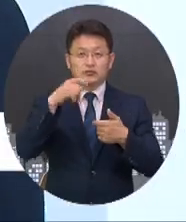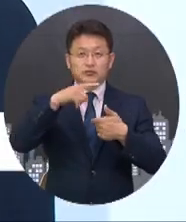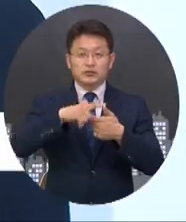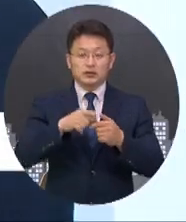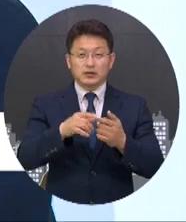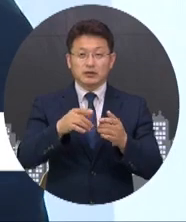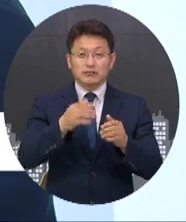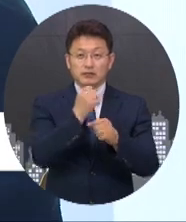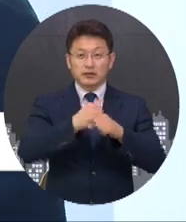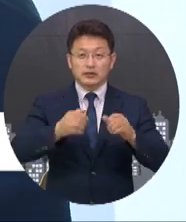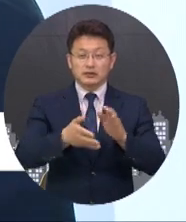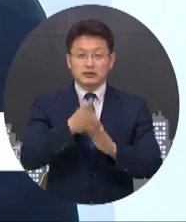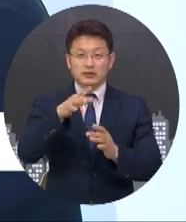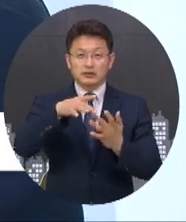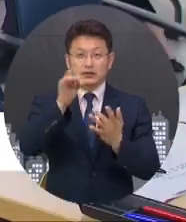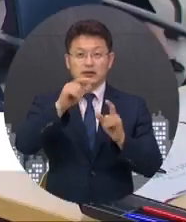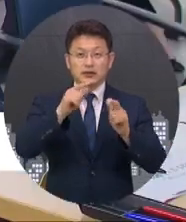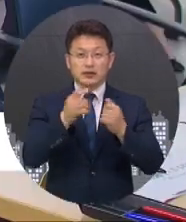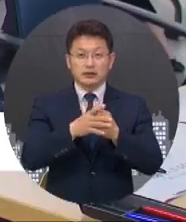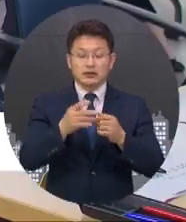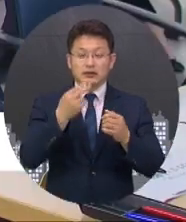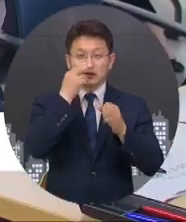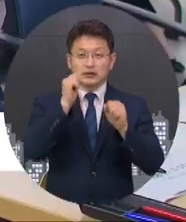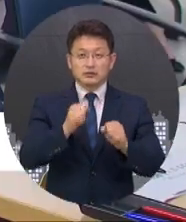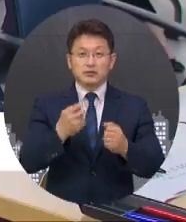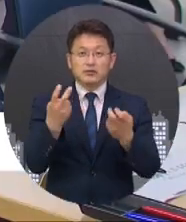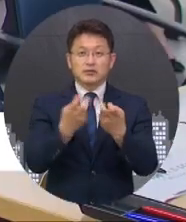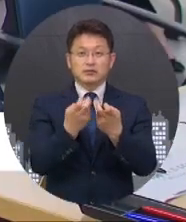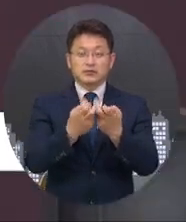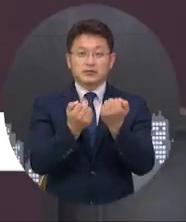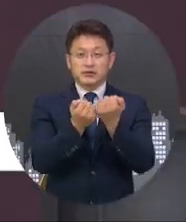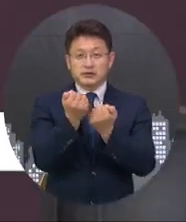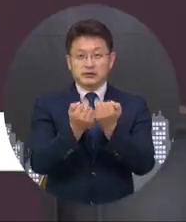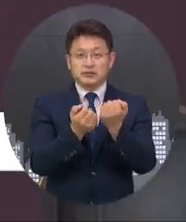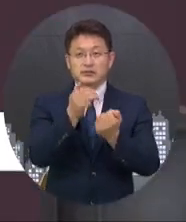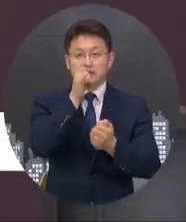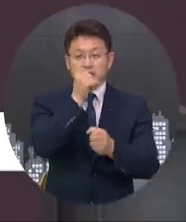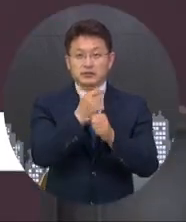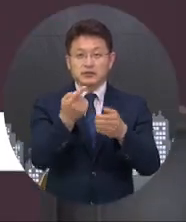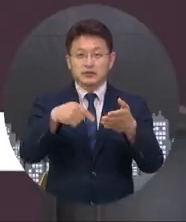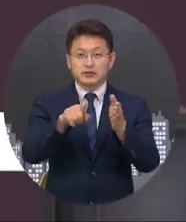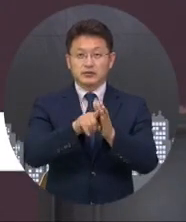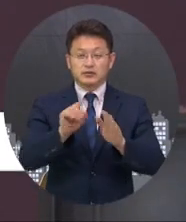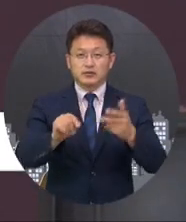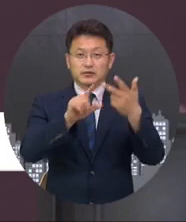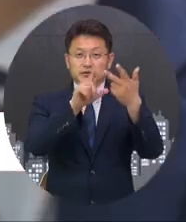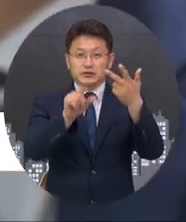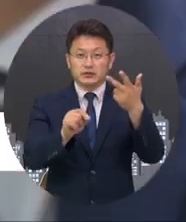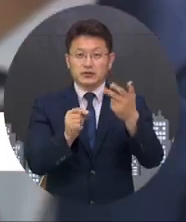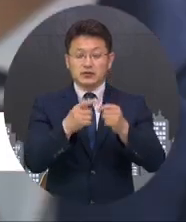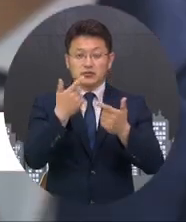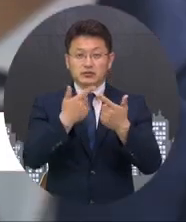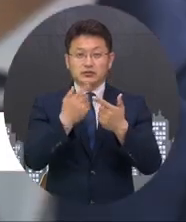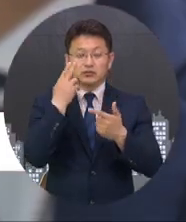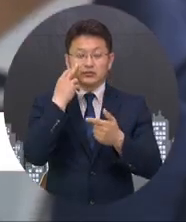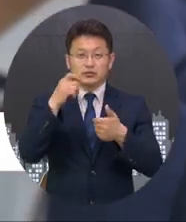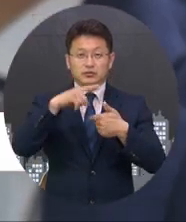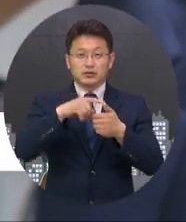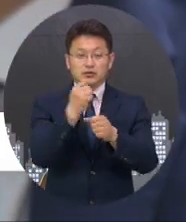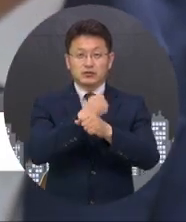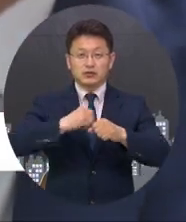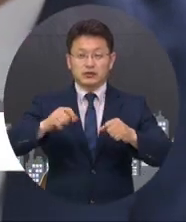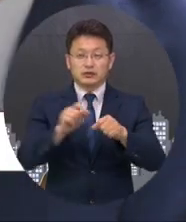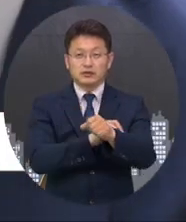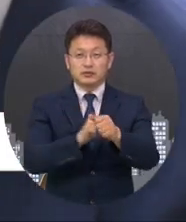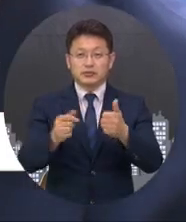이상 선택이 아닌 생존의 방법이라고 강조했습니다. 이를 위해 오는 7월 부울경